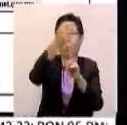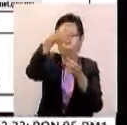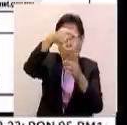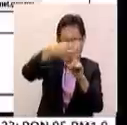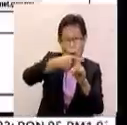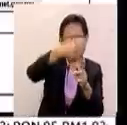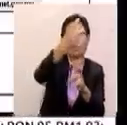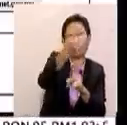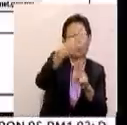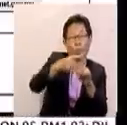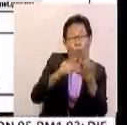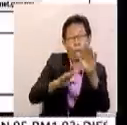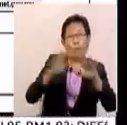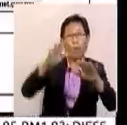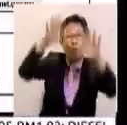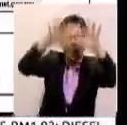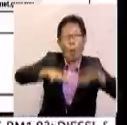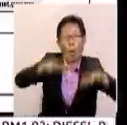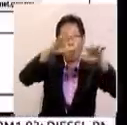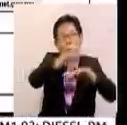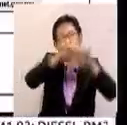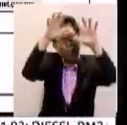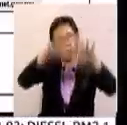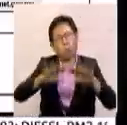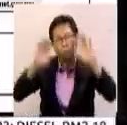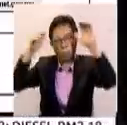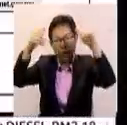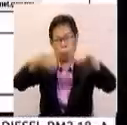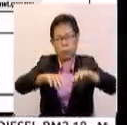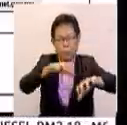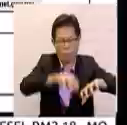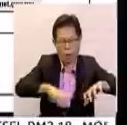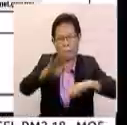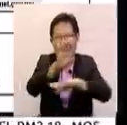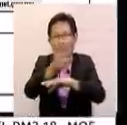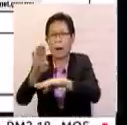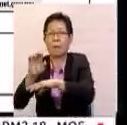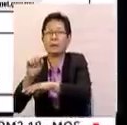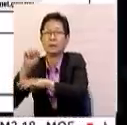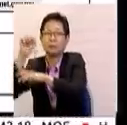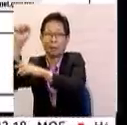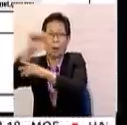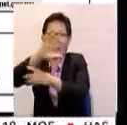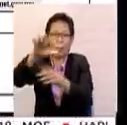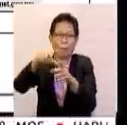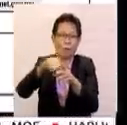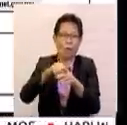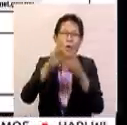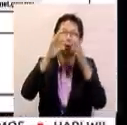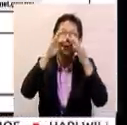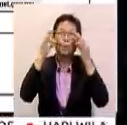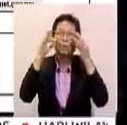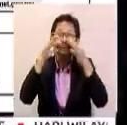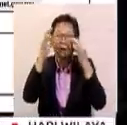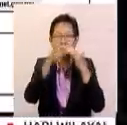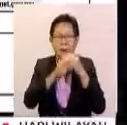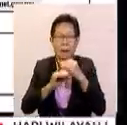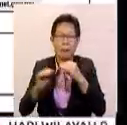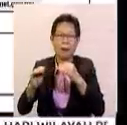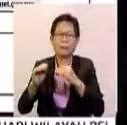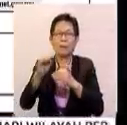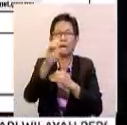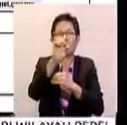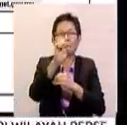ini dengan cuaca yang lembap diramal akan tertumpu di bahagian barat Sabah melibatkan bahagian kucing dan juga bahagian